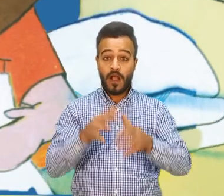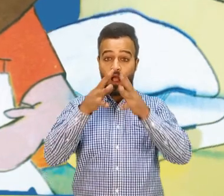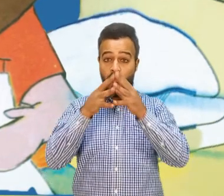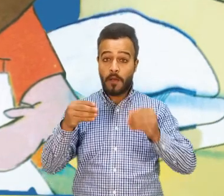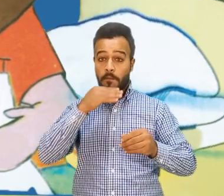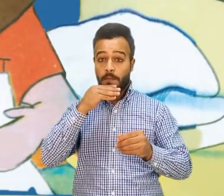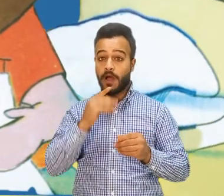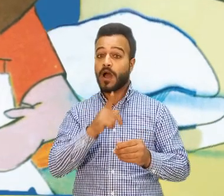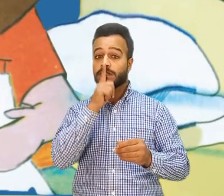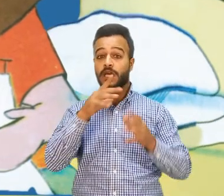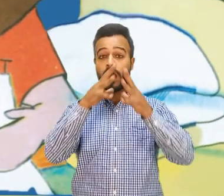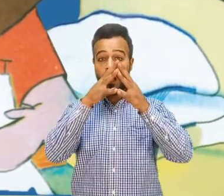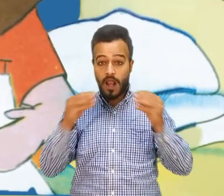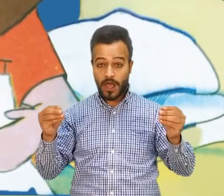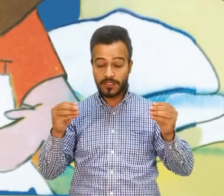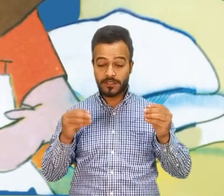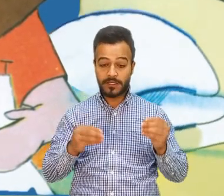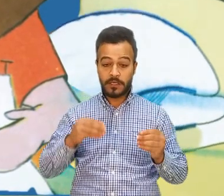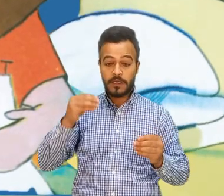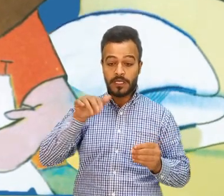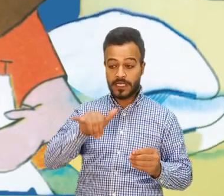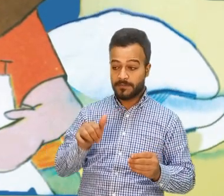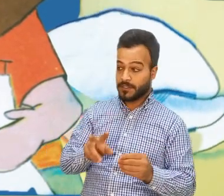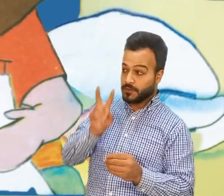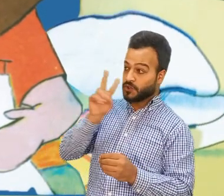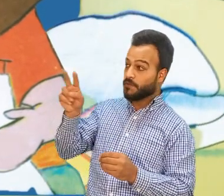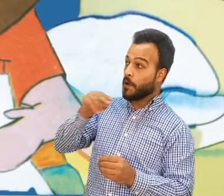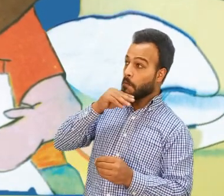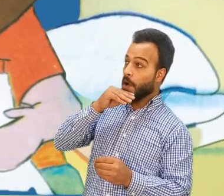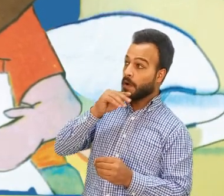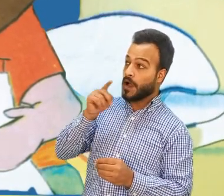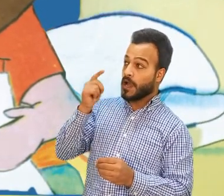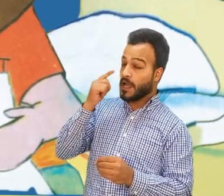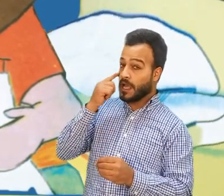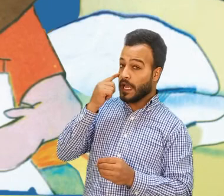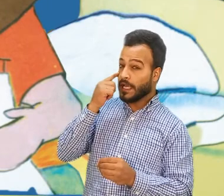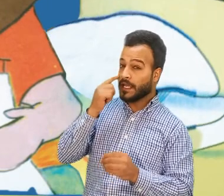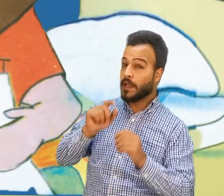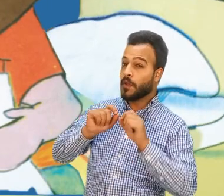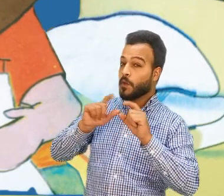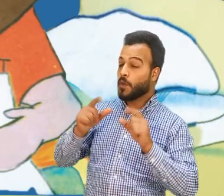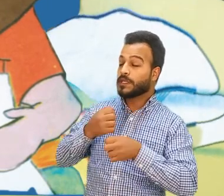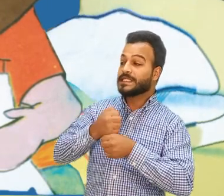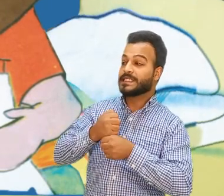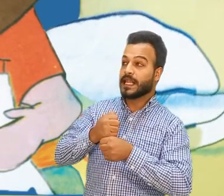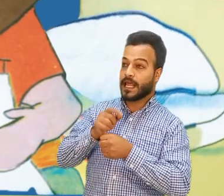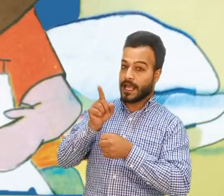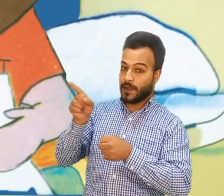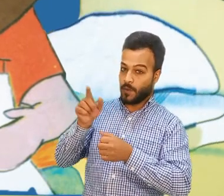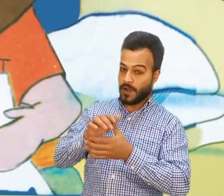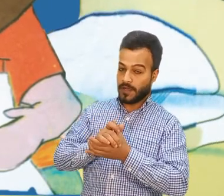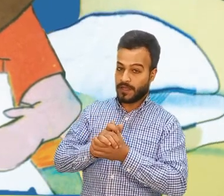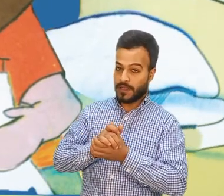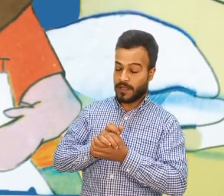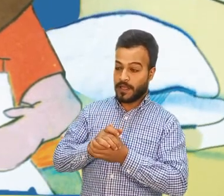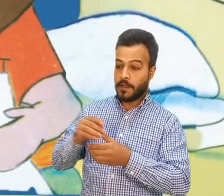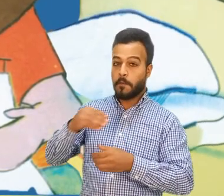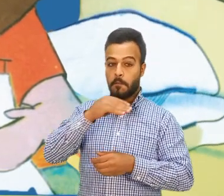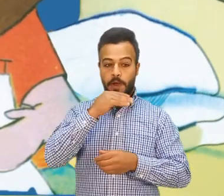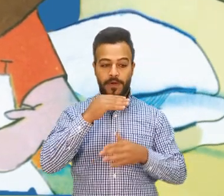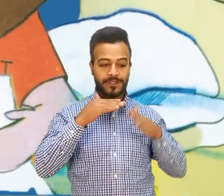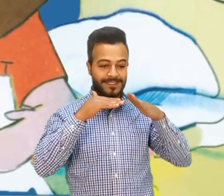انتهى نظرت ياسمين إليه وفي عينيها نظرة ترقب. ابتسم